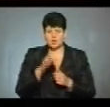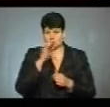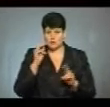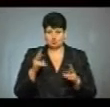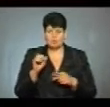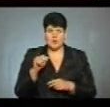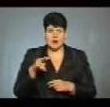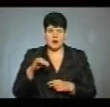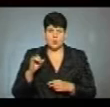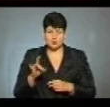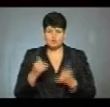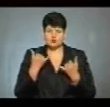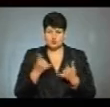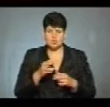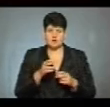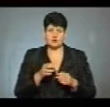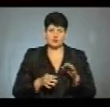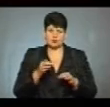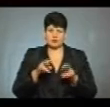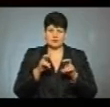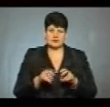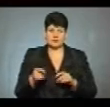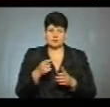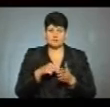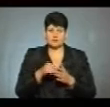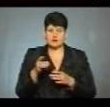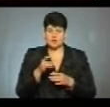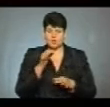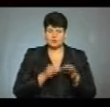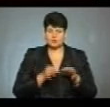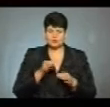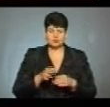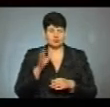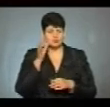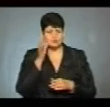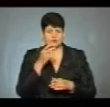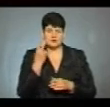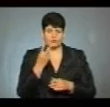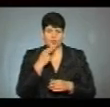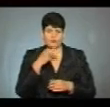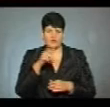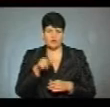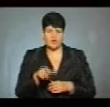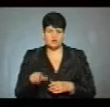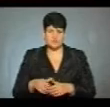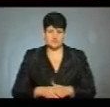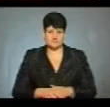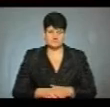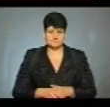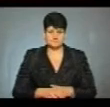Тернополі. Сьогодні під час судового засідання у Тернопільському міськрайонному суді заслухали аргументи 2 обвинувачених.